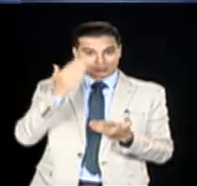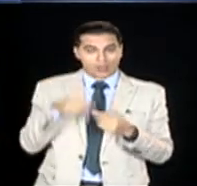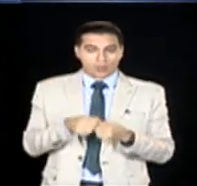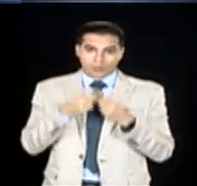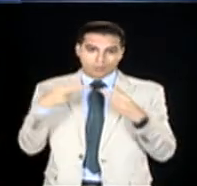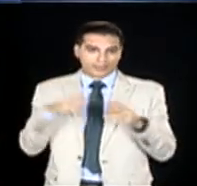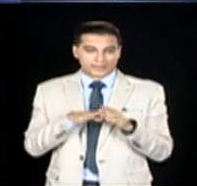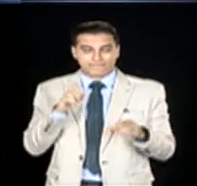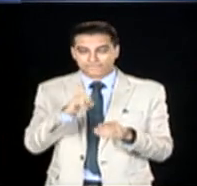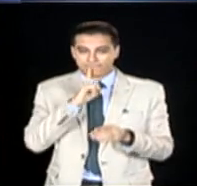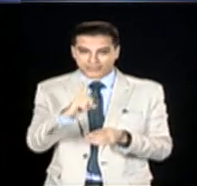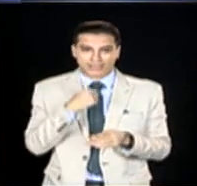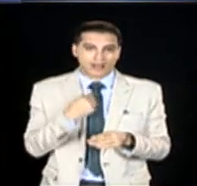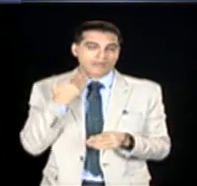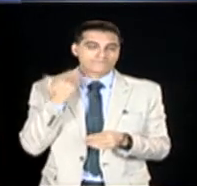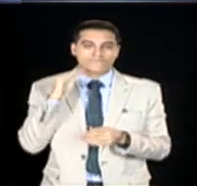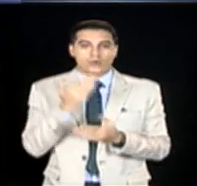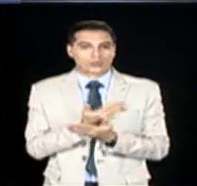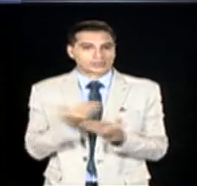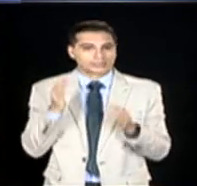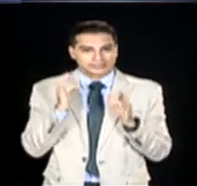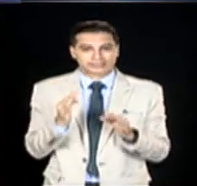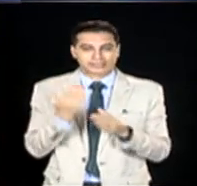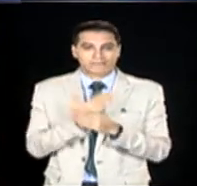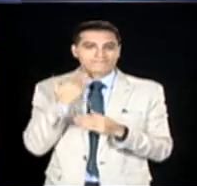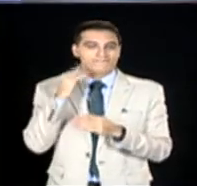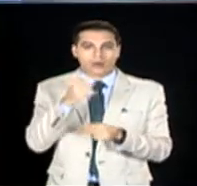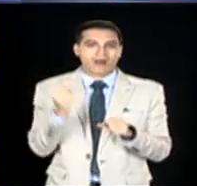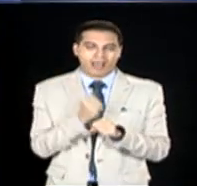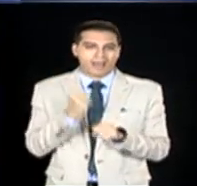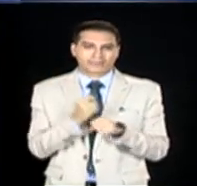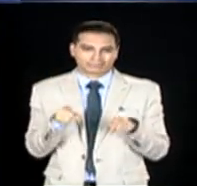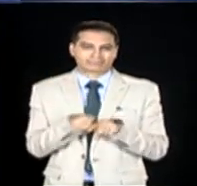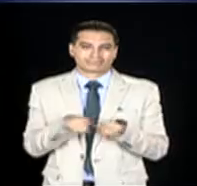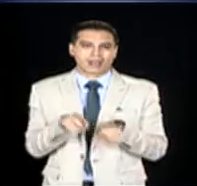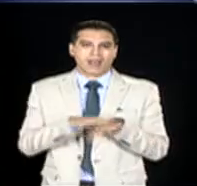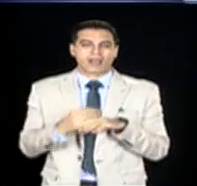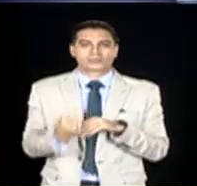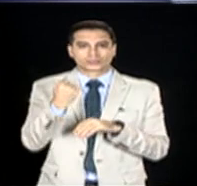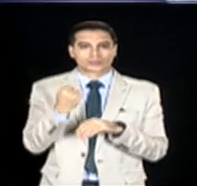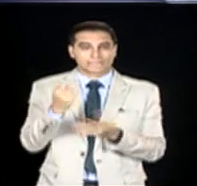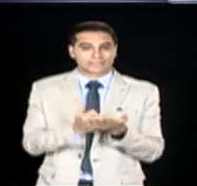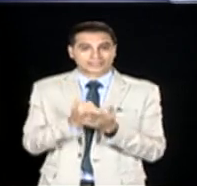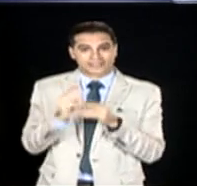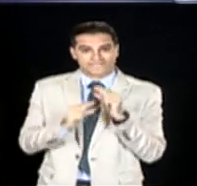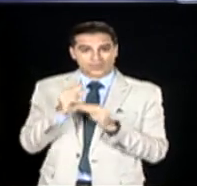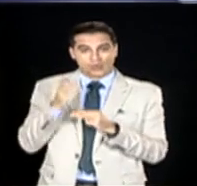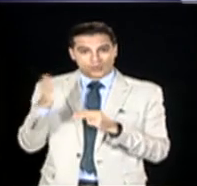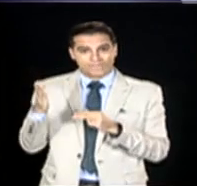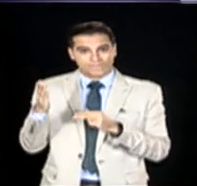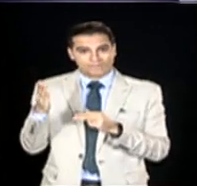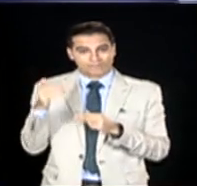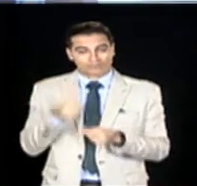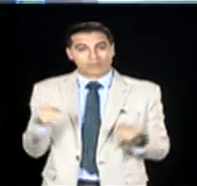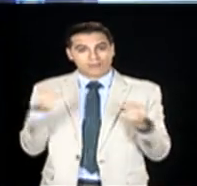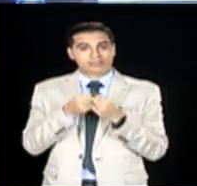ودعتوا البطولة، ولكن أنا فخور بيكوا جداً وفخور بأدائكوا على مدار البطولة. أبشوية الفيوم في